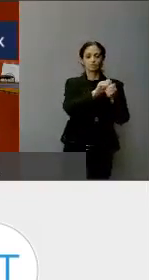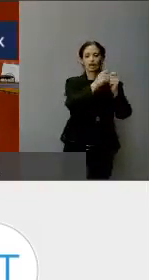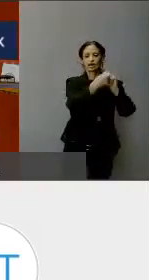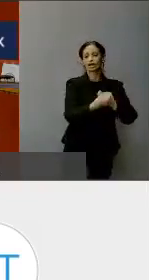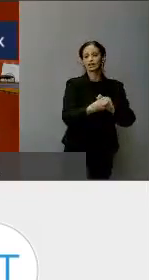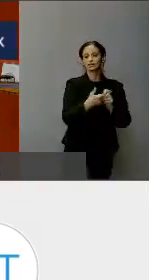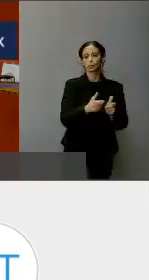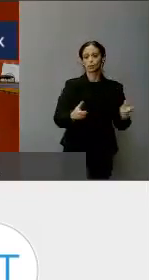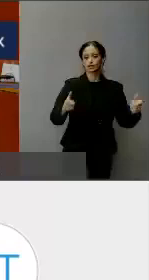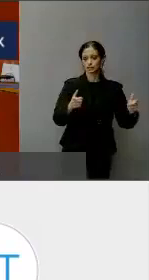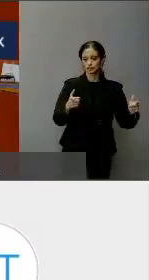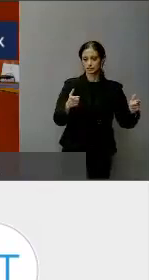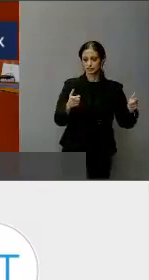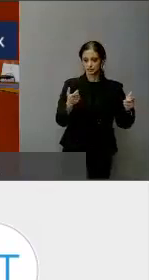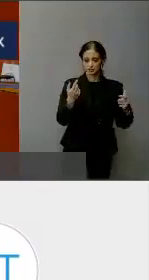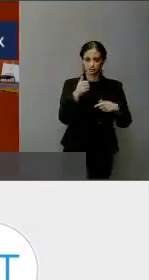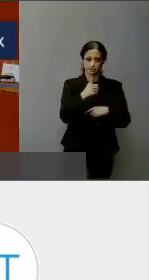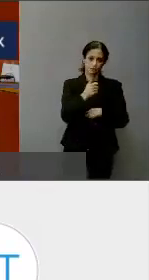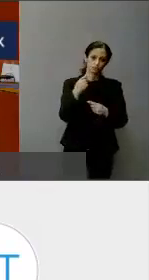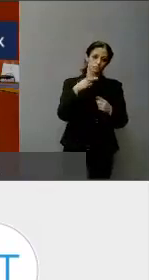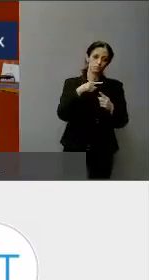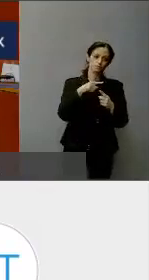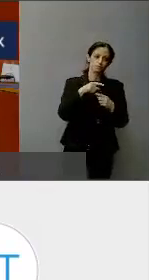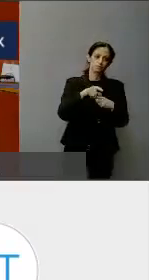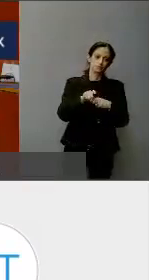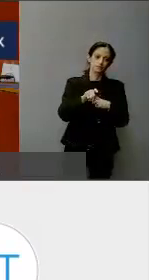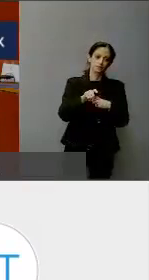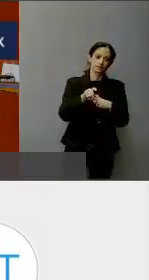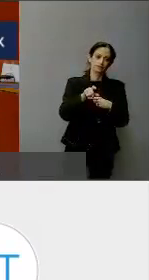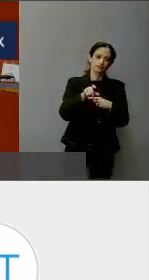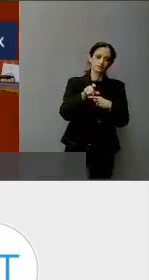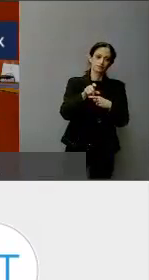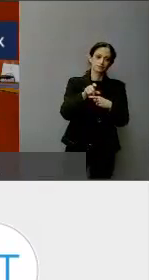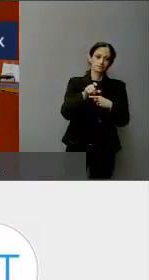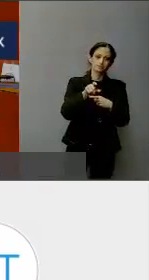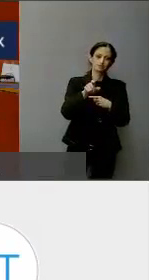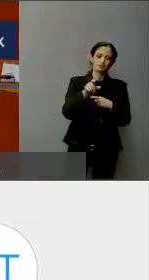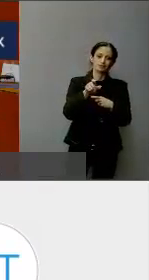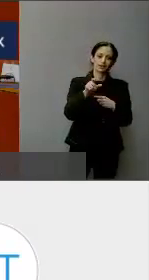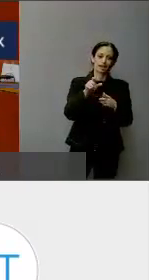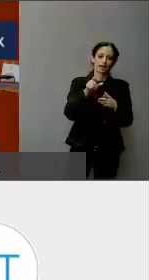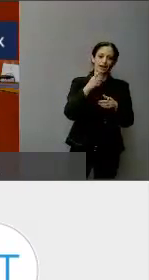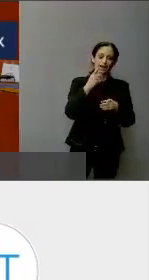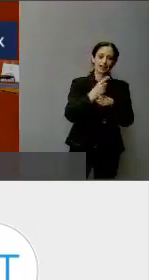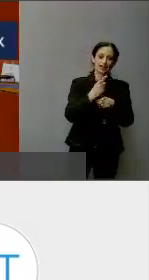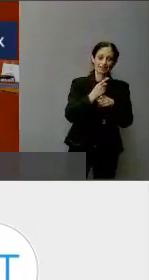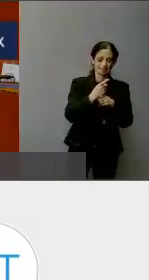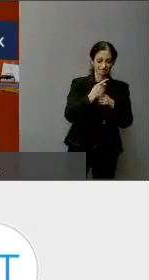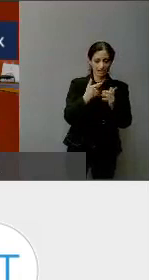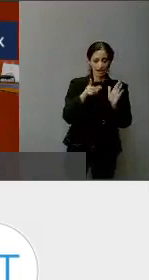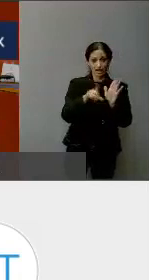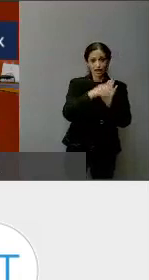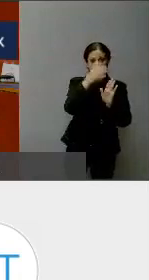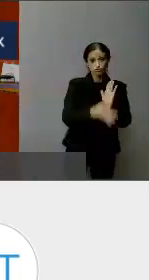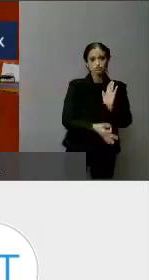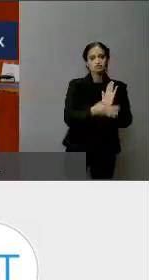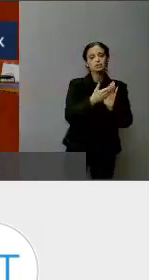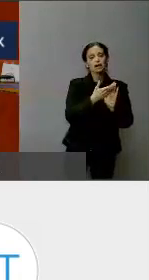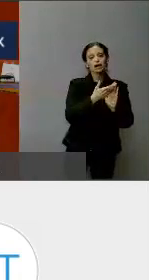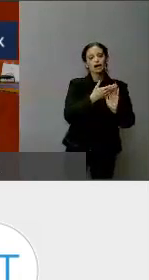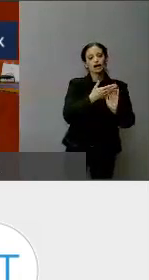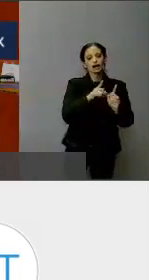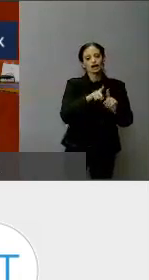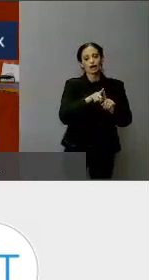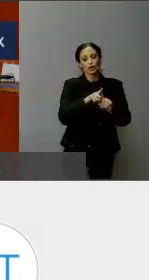perché solo perché si tenta di delegittimare in odio a tutti i principi costituzionali anche di